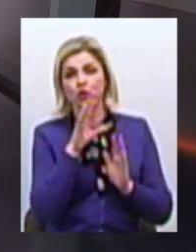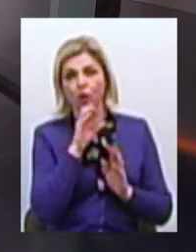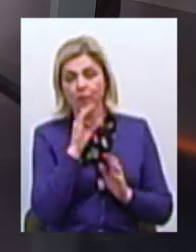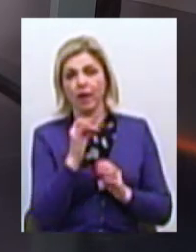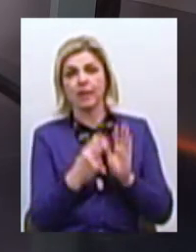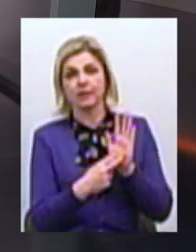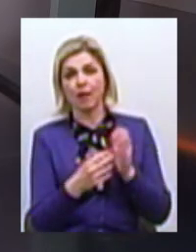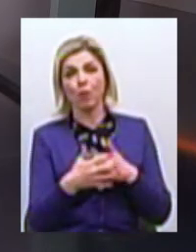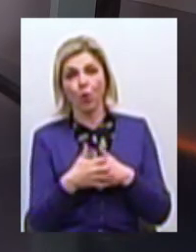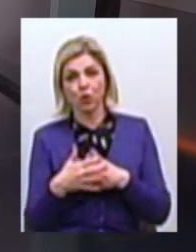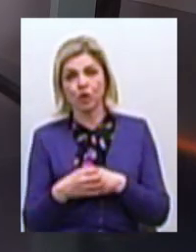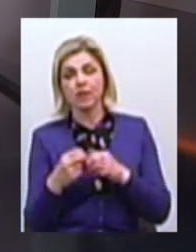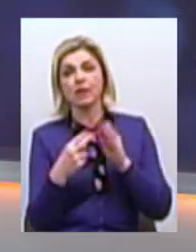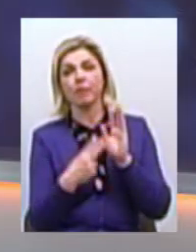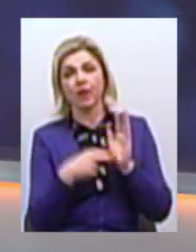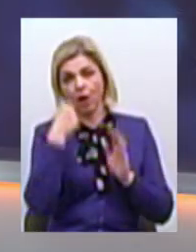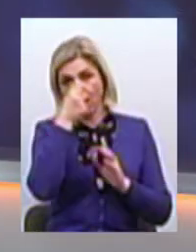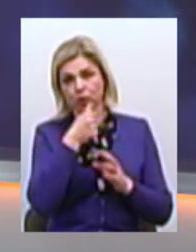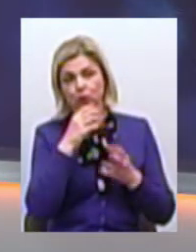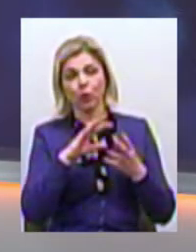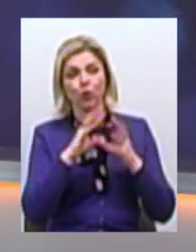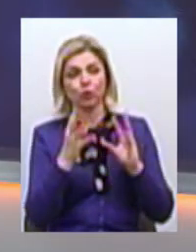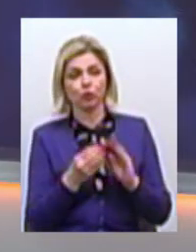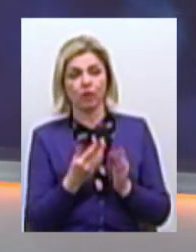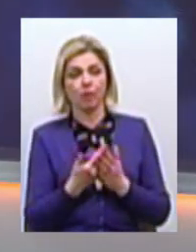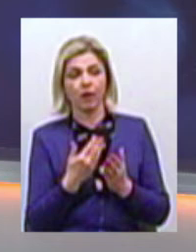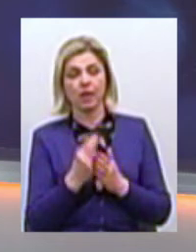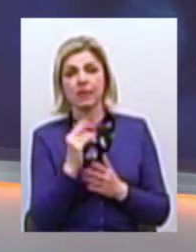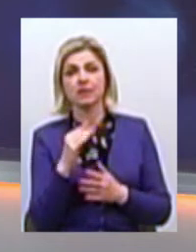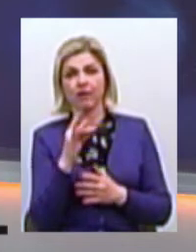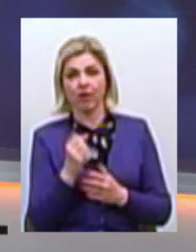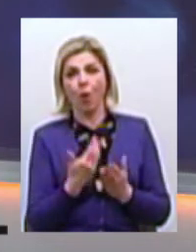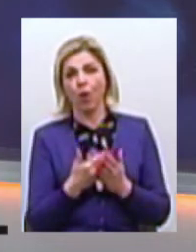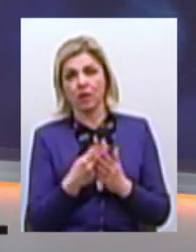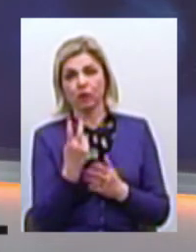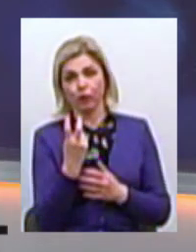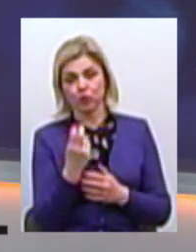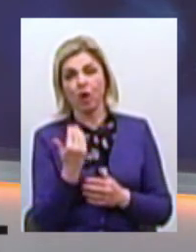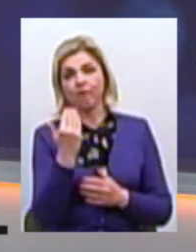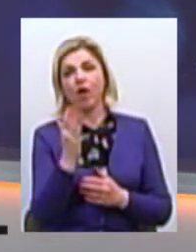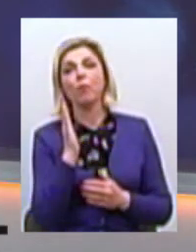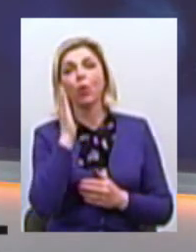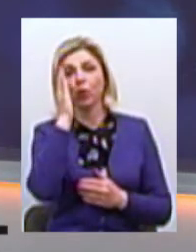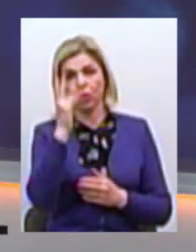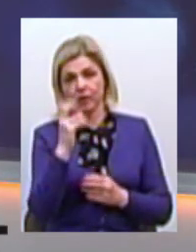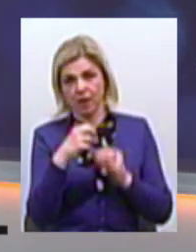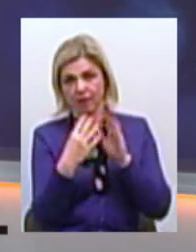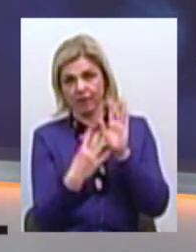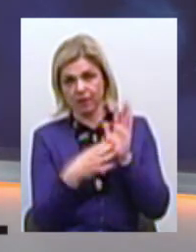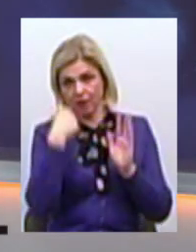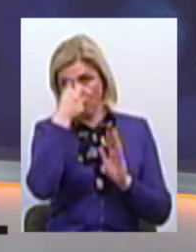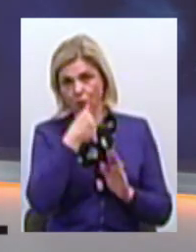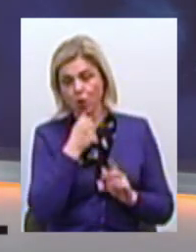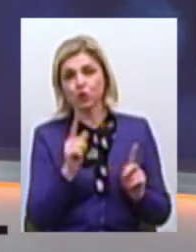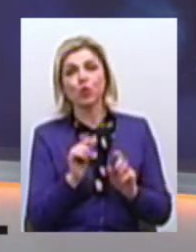кошек. В 2017 году общая где-то цифра около 200. Ваши прогнозы на 2019 год, что мы